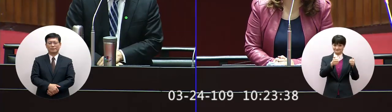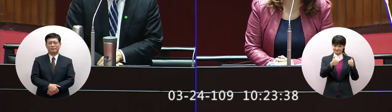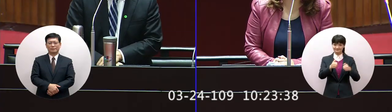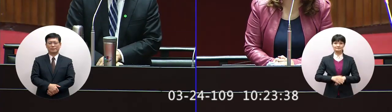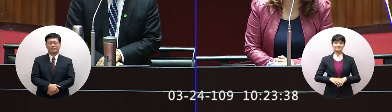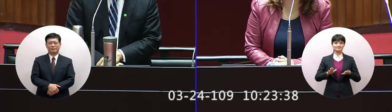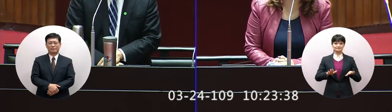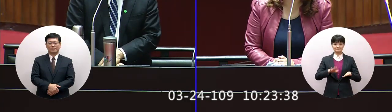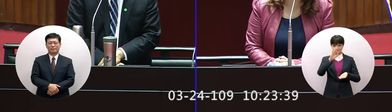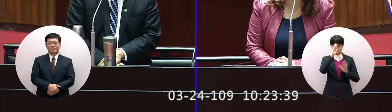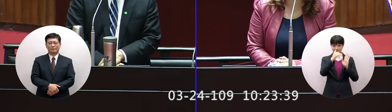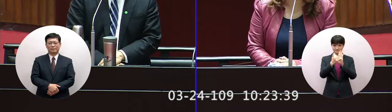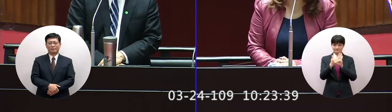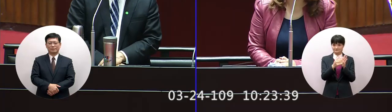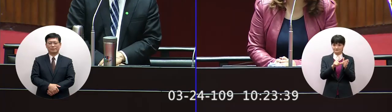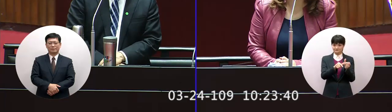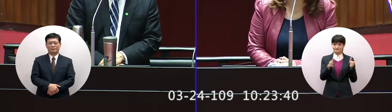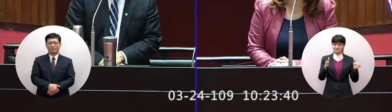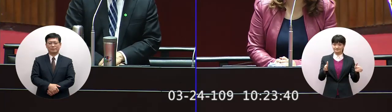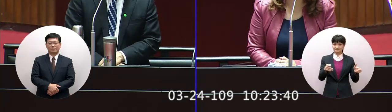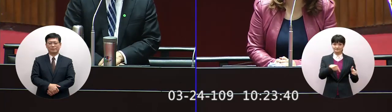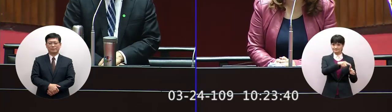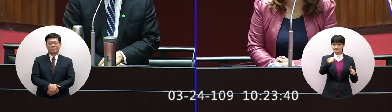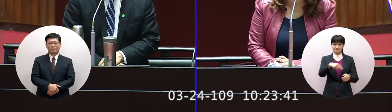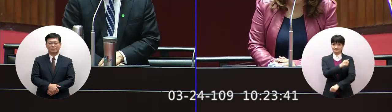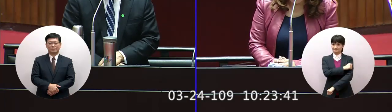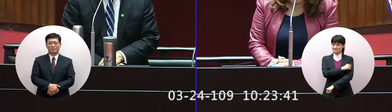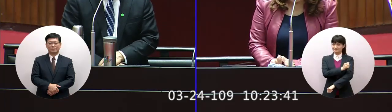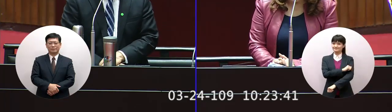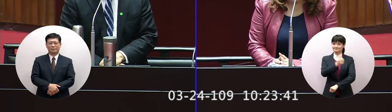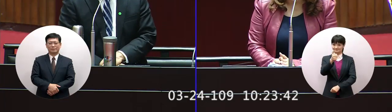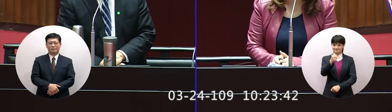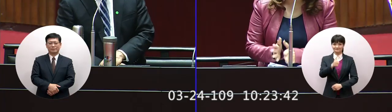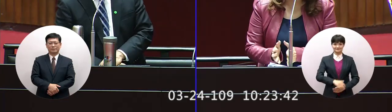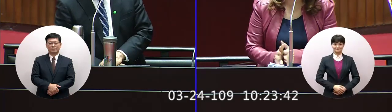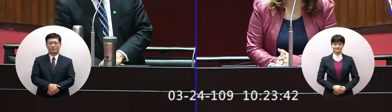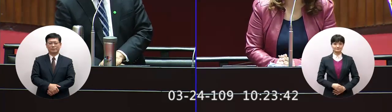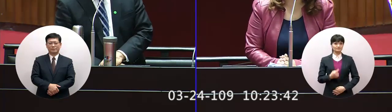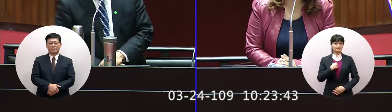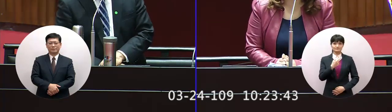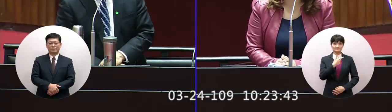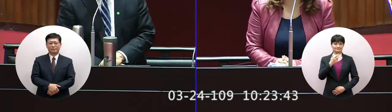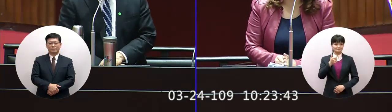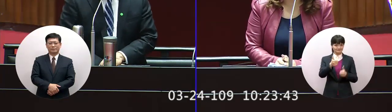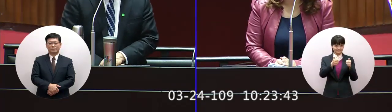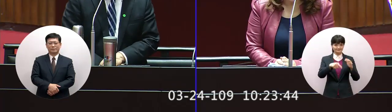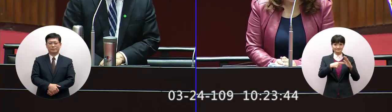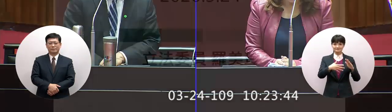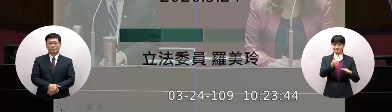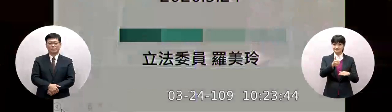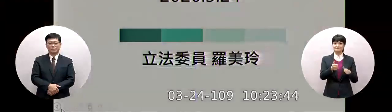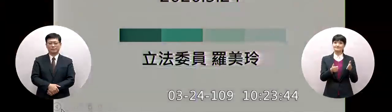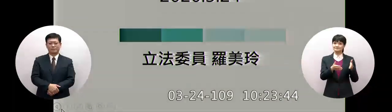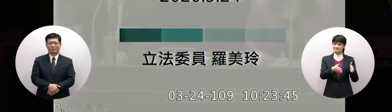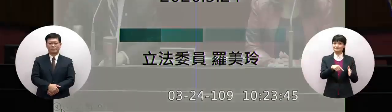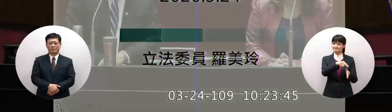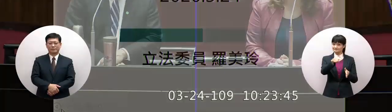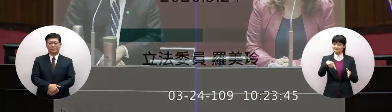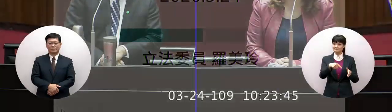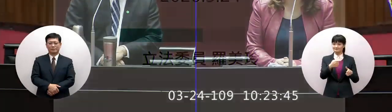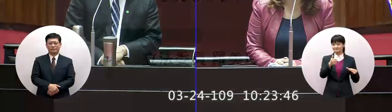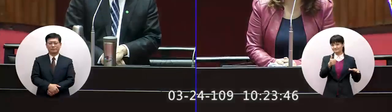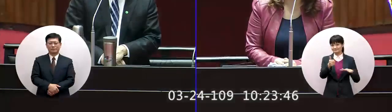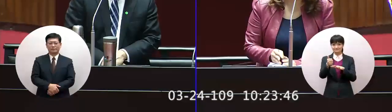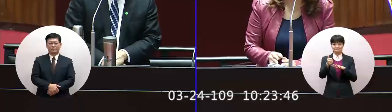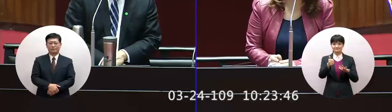在这段防疫时间，大家真的是辛苦了啊。我们也很感谢院长呢，在这段时间呢，带着我们